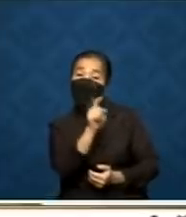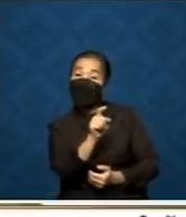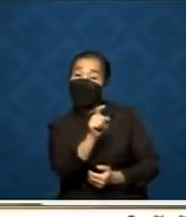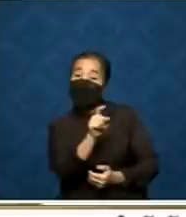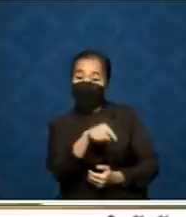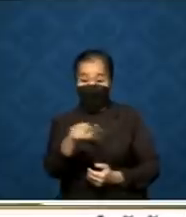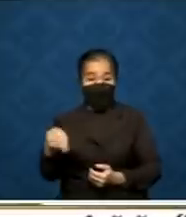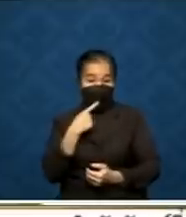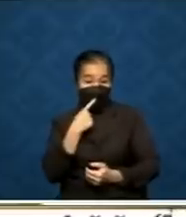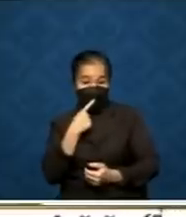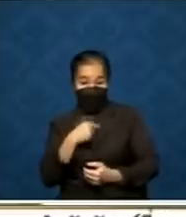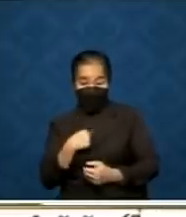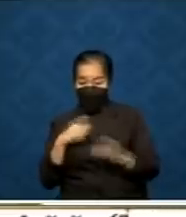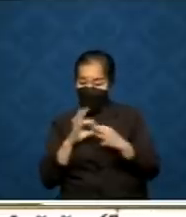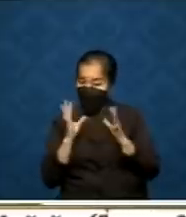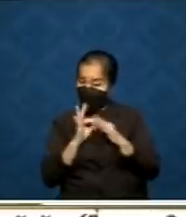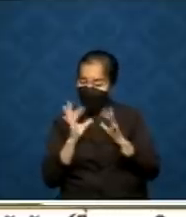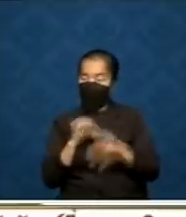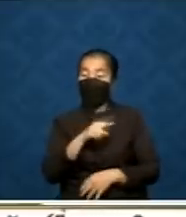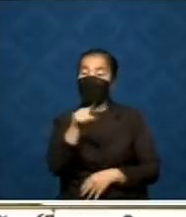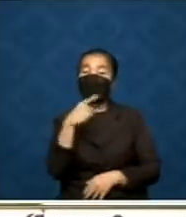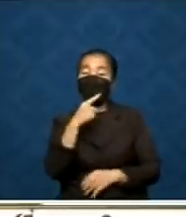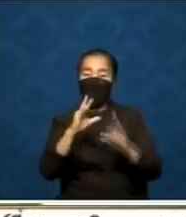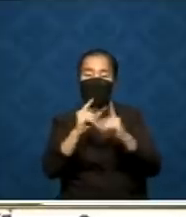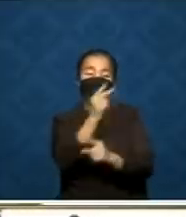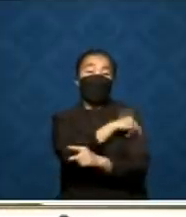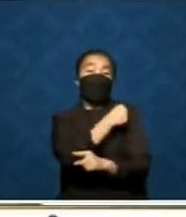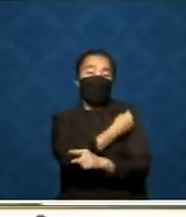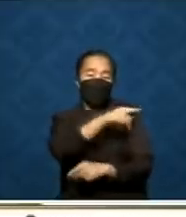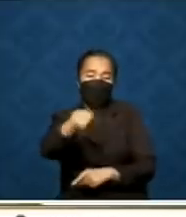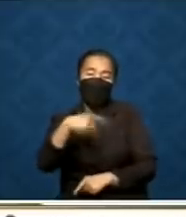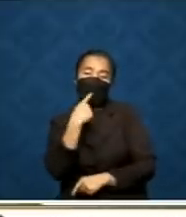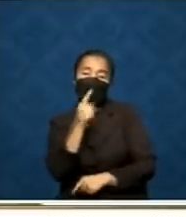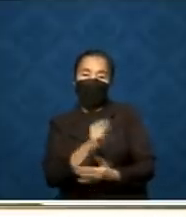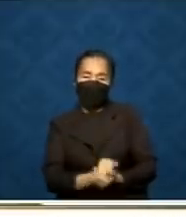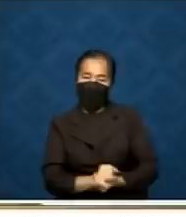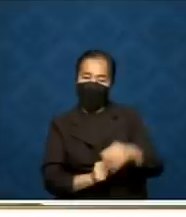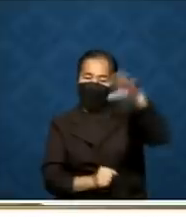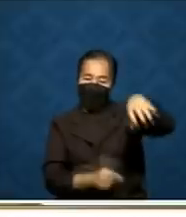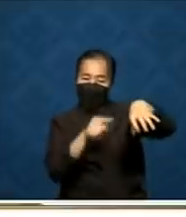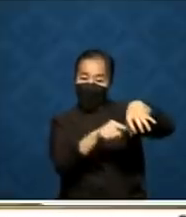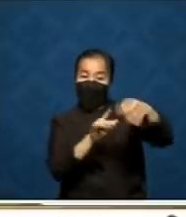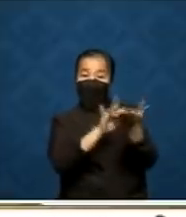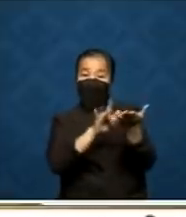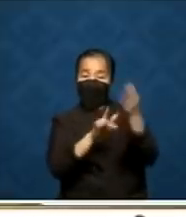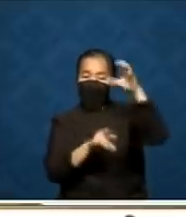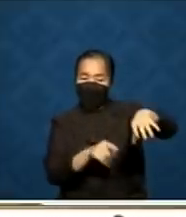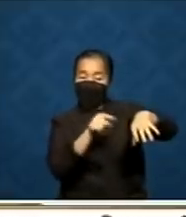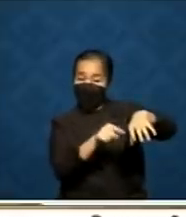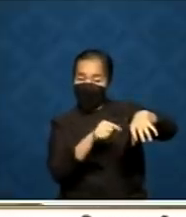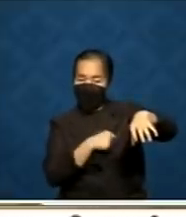กันเองนั้นนักการเมืองไม่เกี่ยวนี่ผมไม่เกี่ยวนะชมรมแพทย์ชนบทกล่าวหาองค์การเภสัชกรรมนะบอกว่า